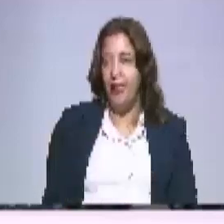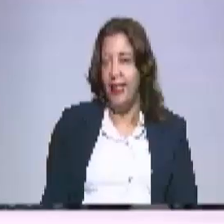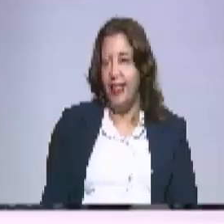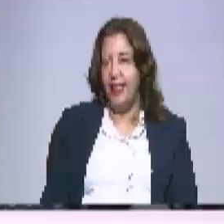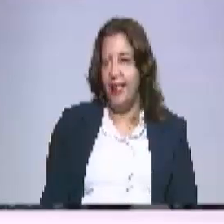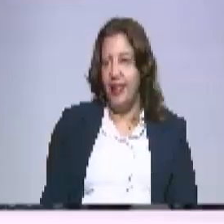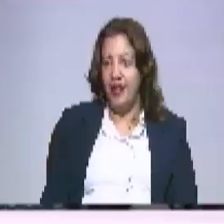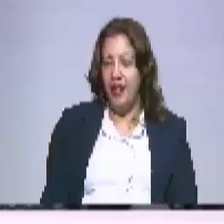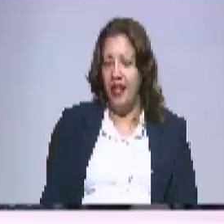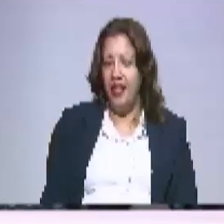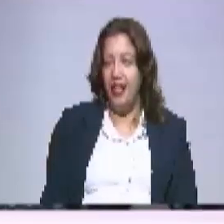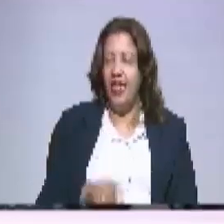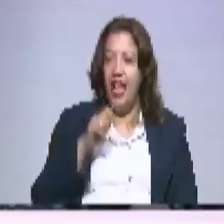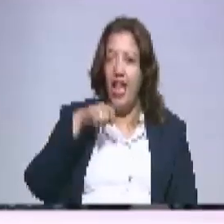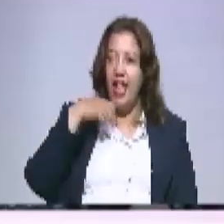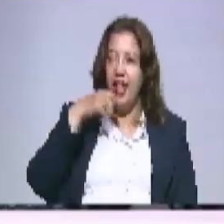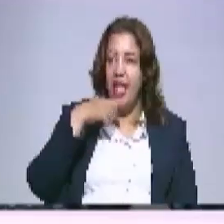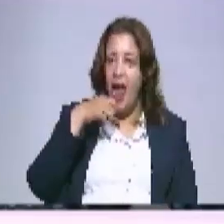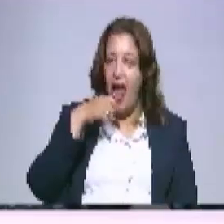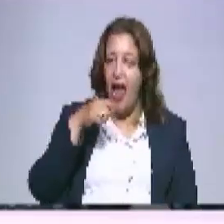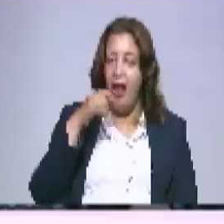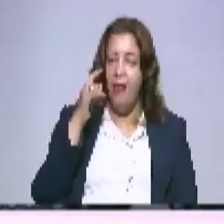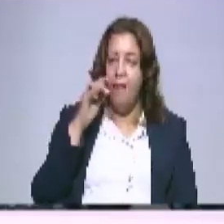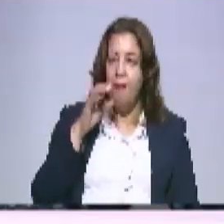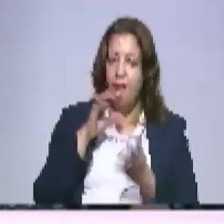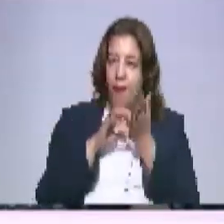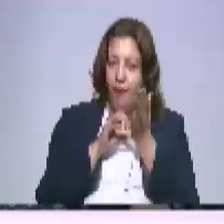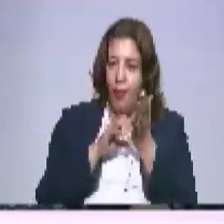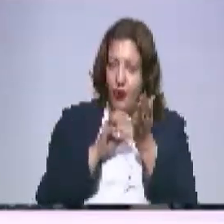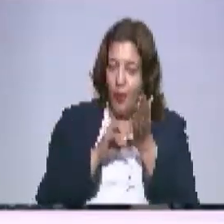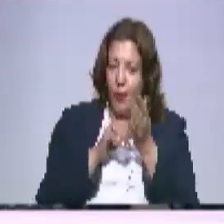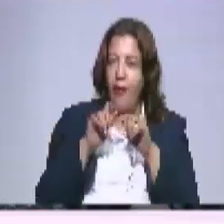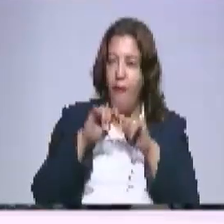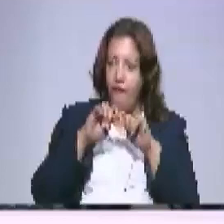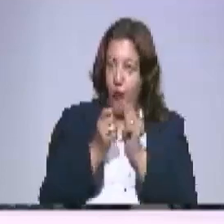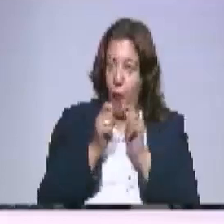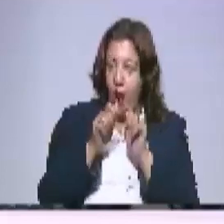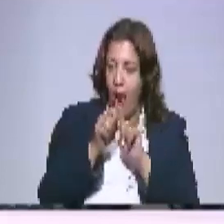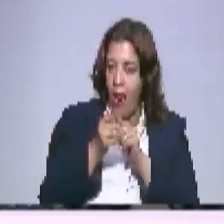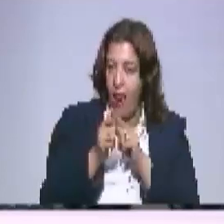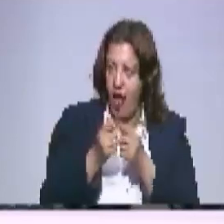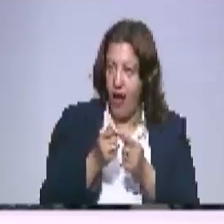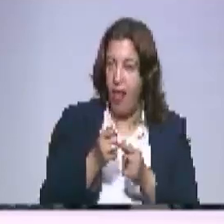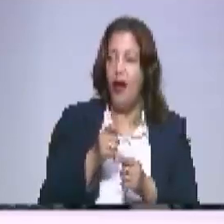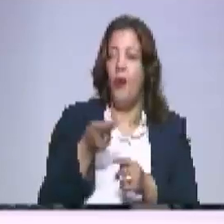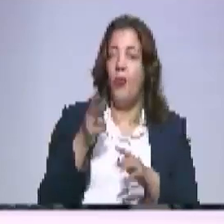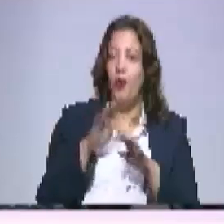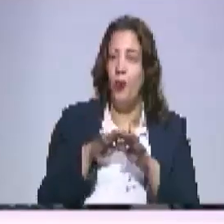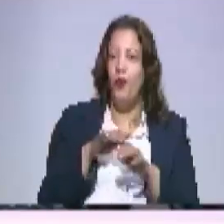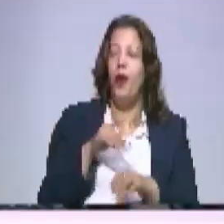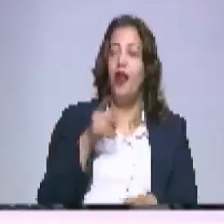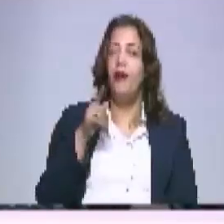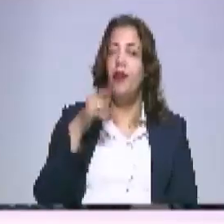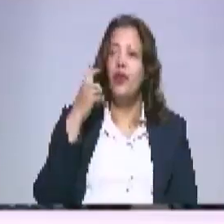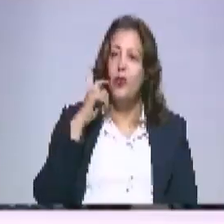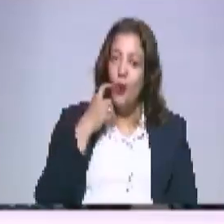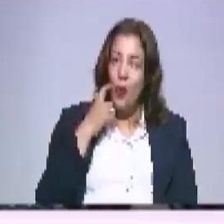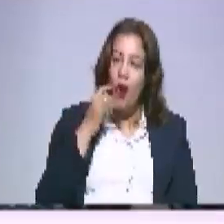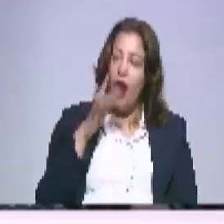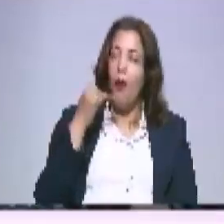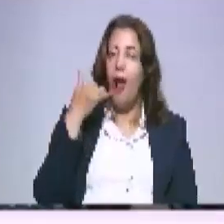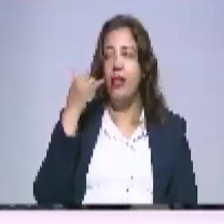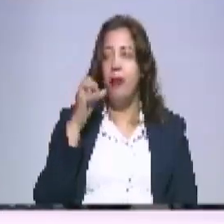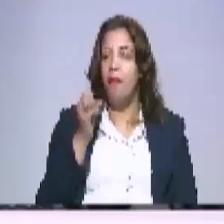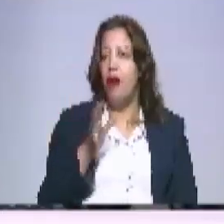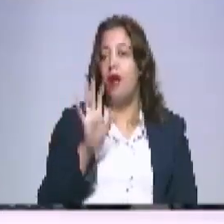الطبق الحلو بقى، شعريه عليها مكسرات وعليها السكر ودلوقتي بيستووا مع بعض، وممكن نضيف